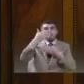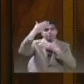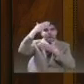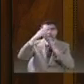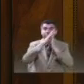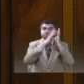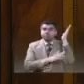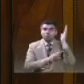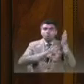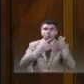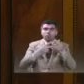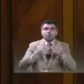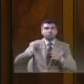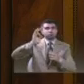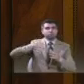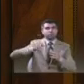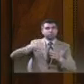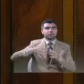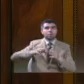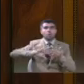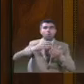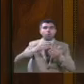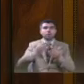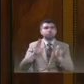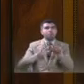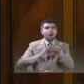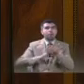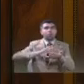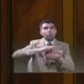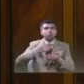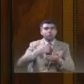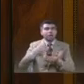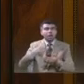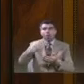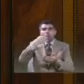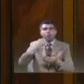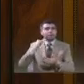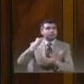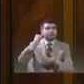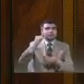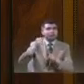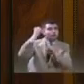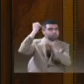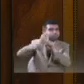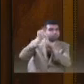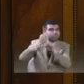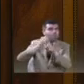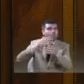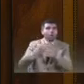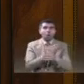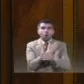هذا النموذج. سيد رئيس الحكومة، استمروا في عملكم رغم التشويش على